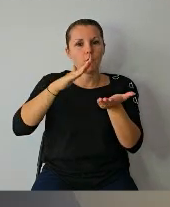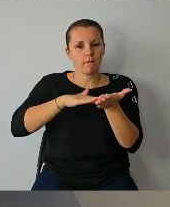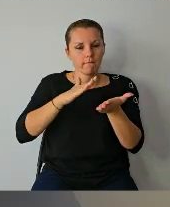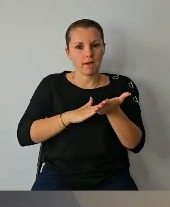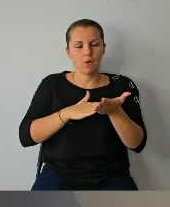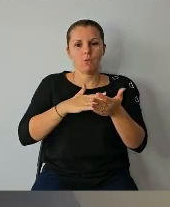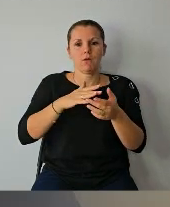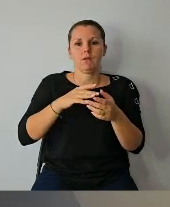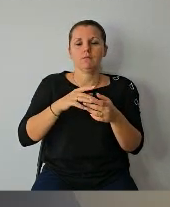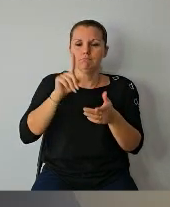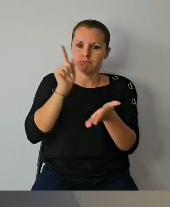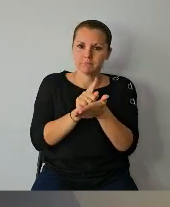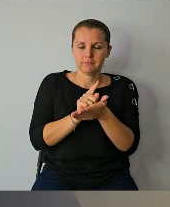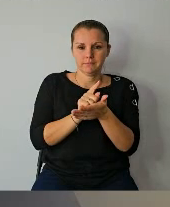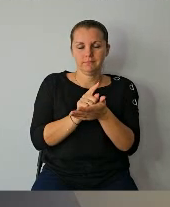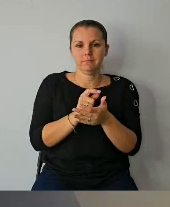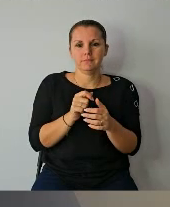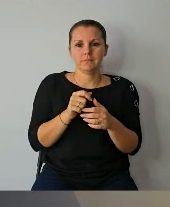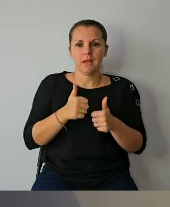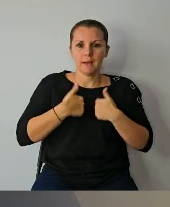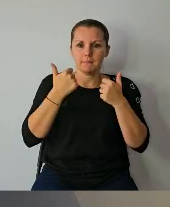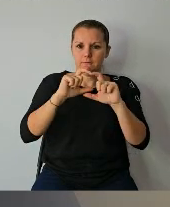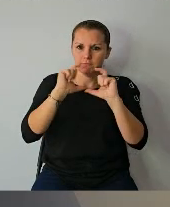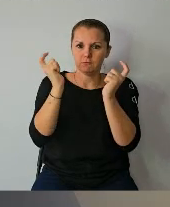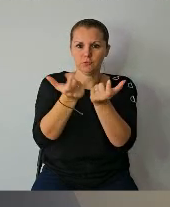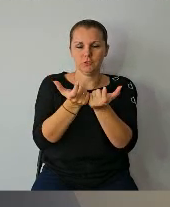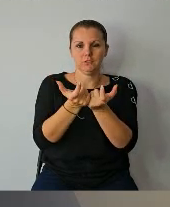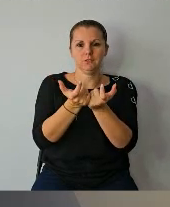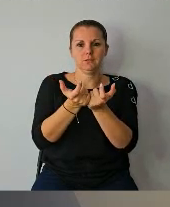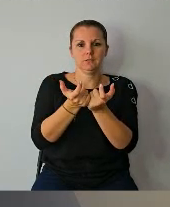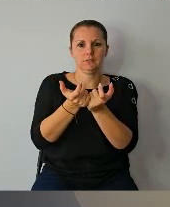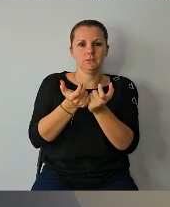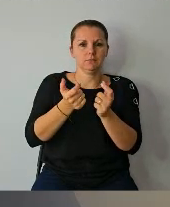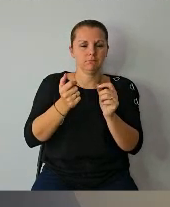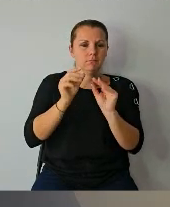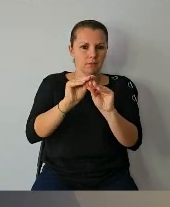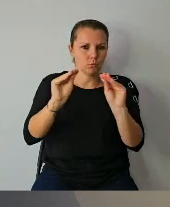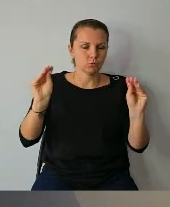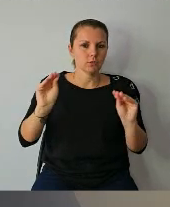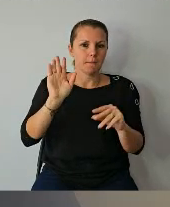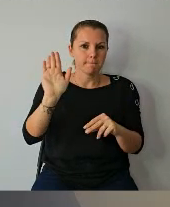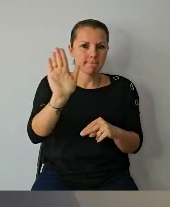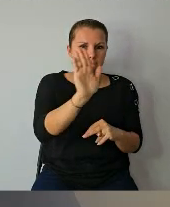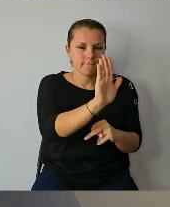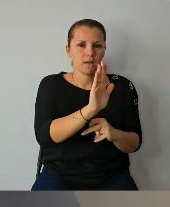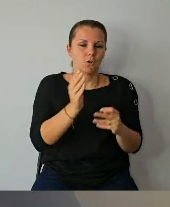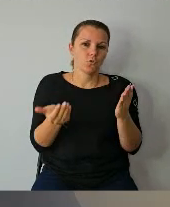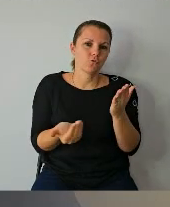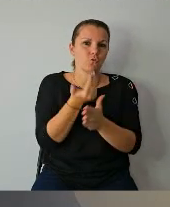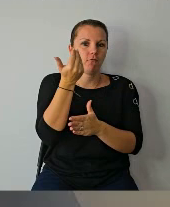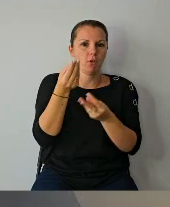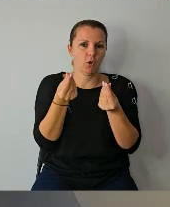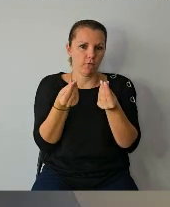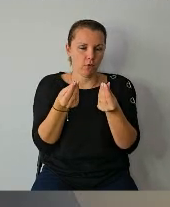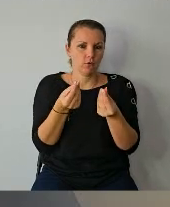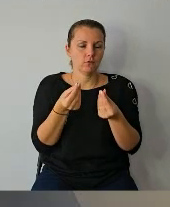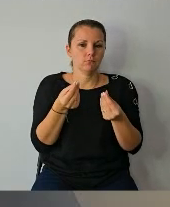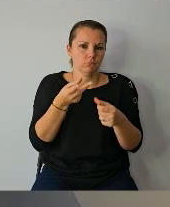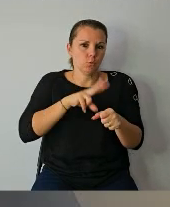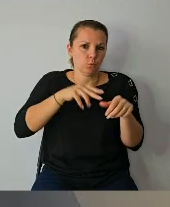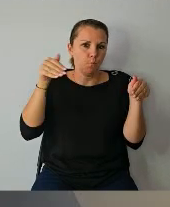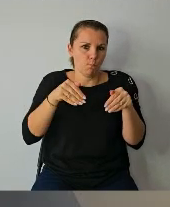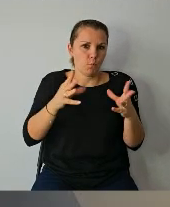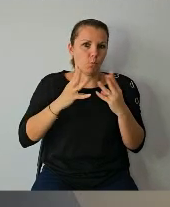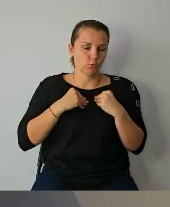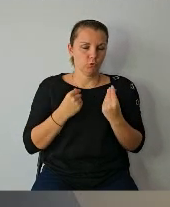żeby wszyscy w oświacie mieli i cieszyli się tymi nowymi kwotami, które mogą dostać. Jeżeli ta uchwała,